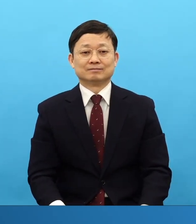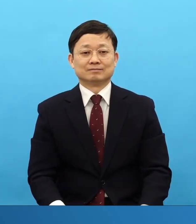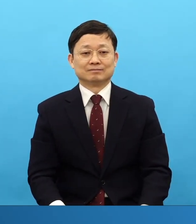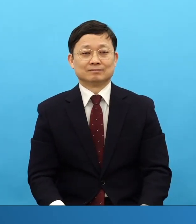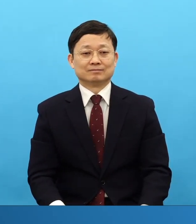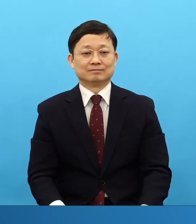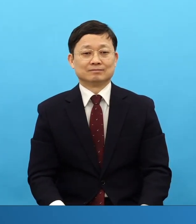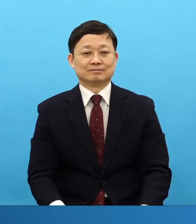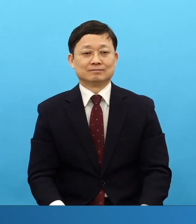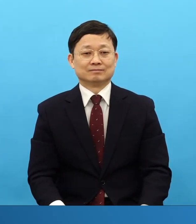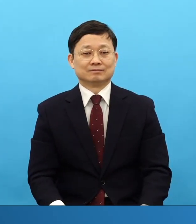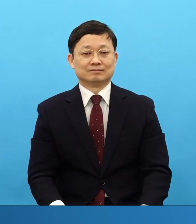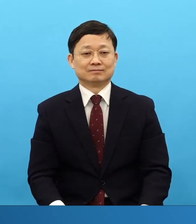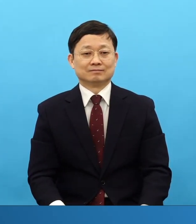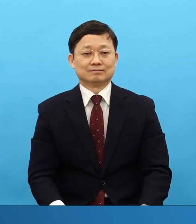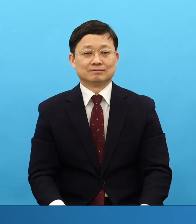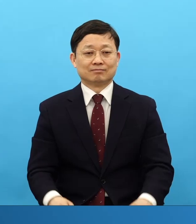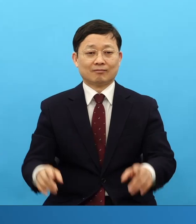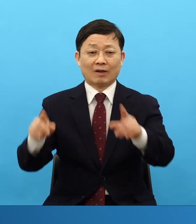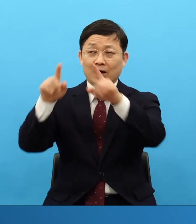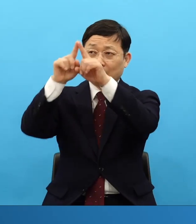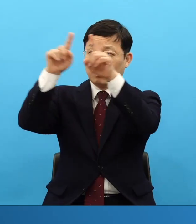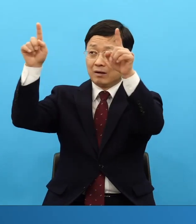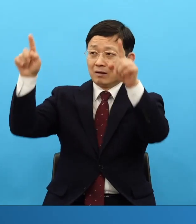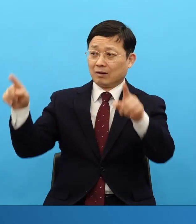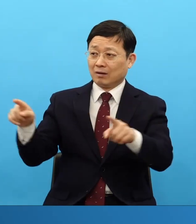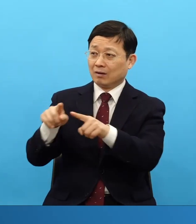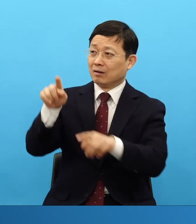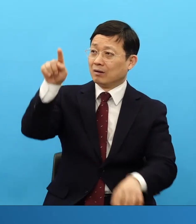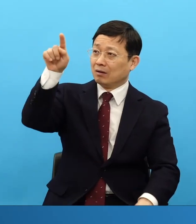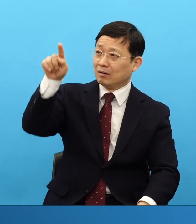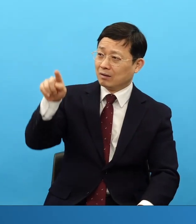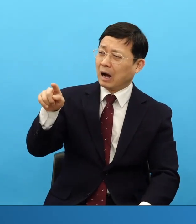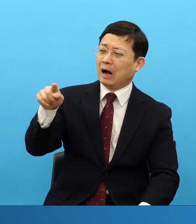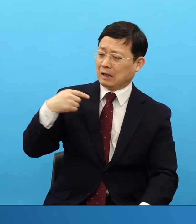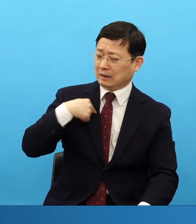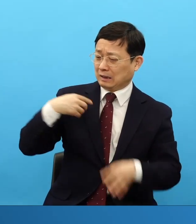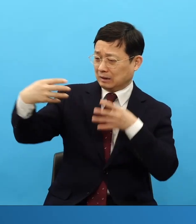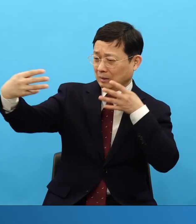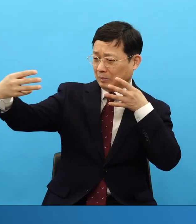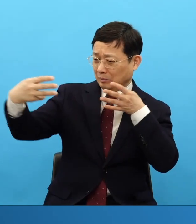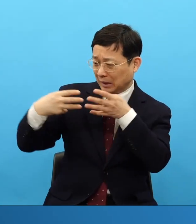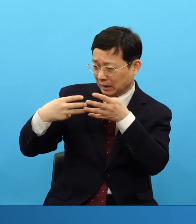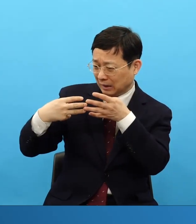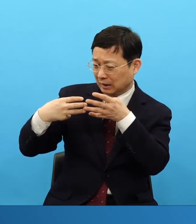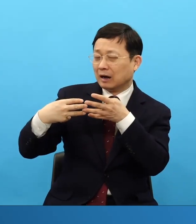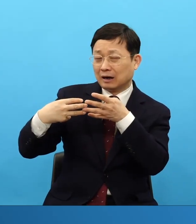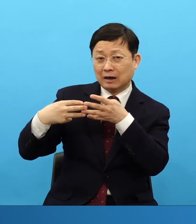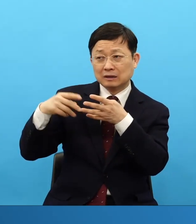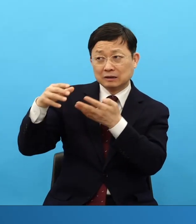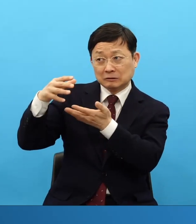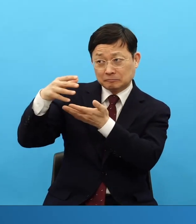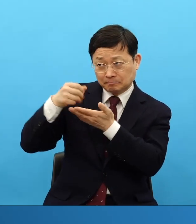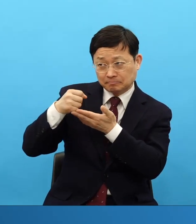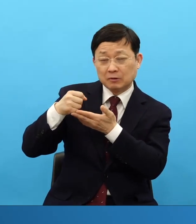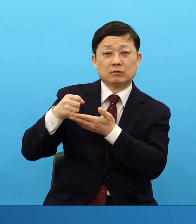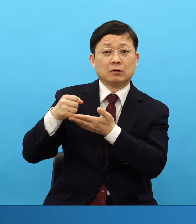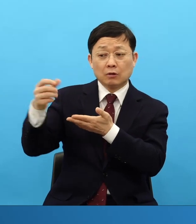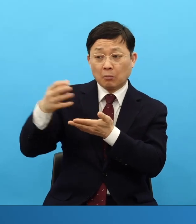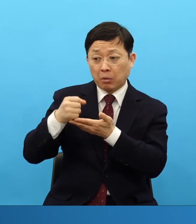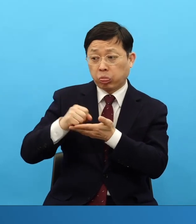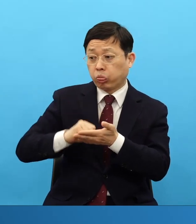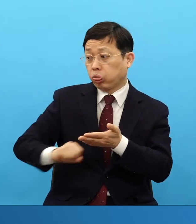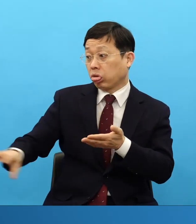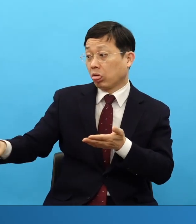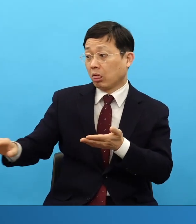엄청난 일 아닙니까? 이게 여러분에게 똑같이 다 있다니까요. This is an immense answer. You all have this. 그걸 Blessing. 놓치는 게 바보요. Losing that